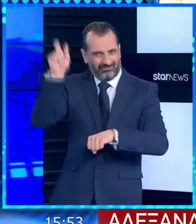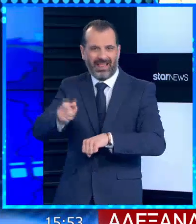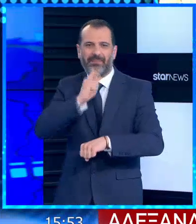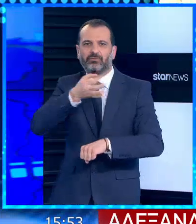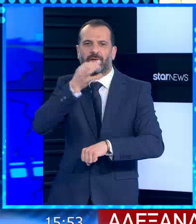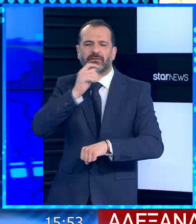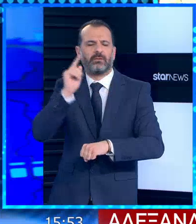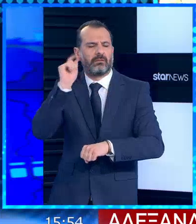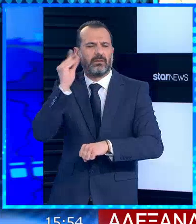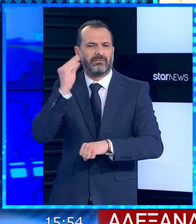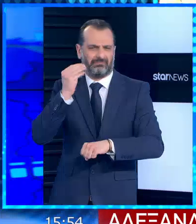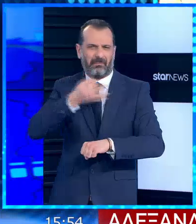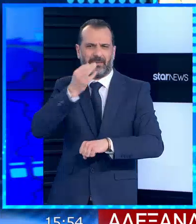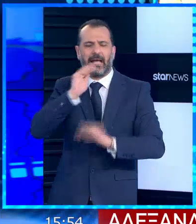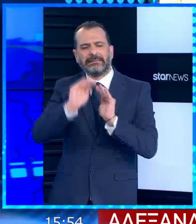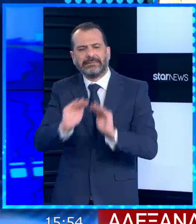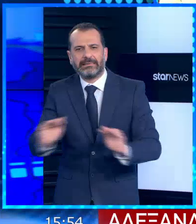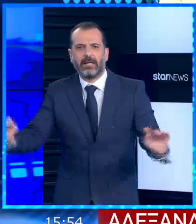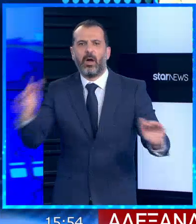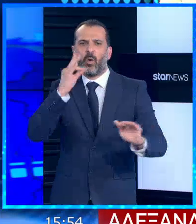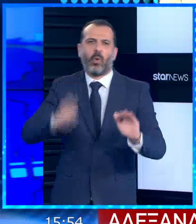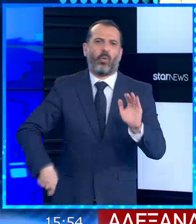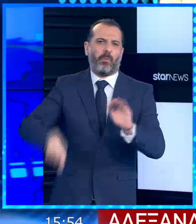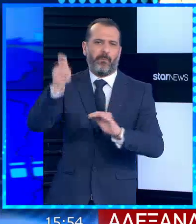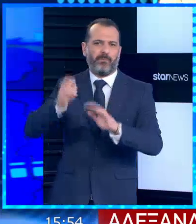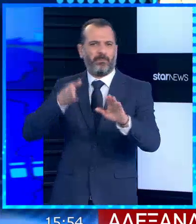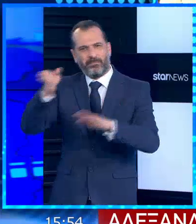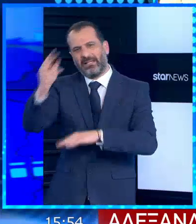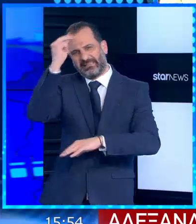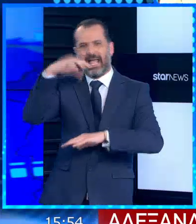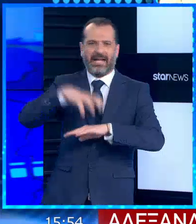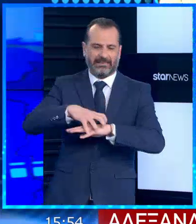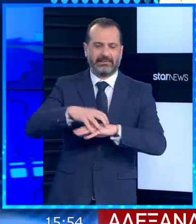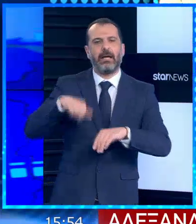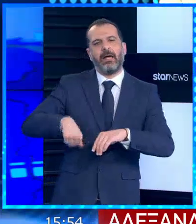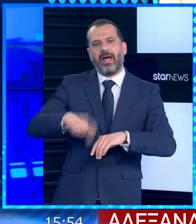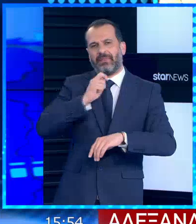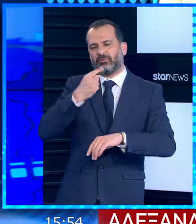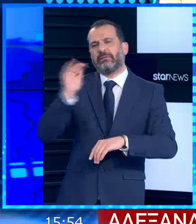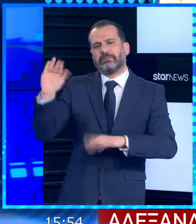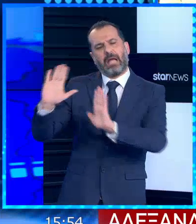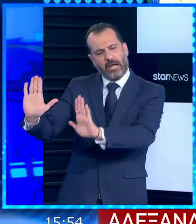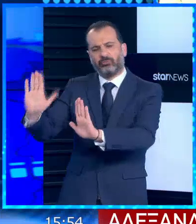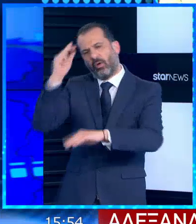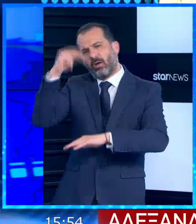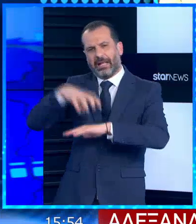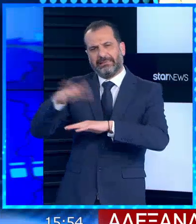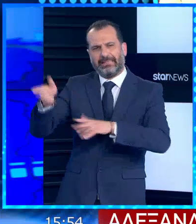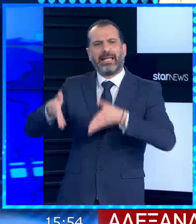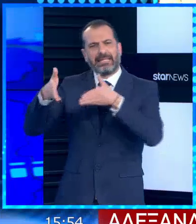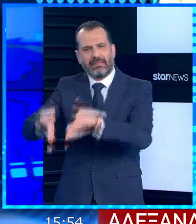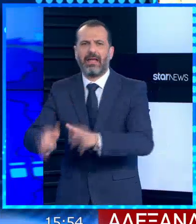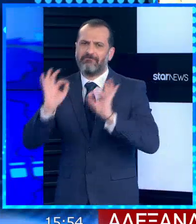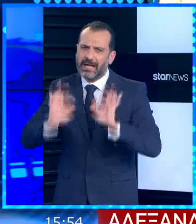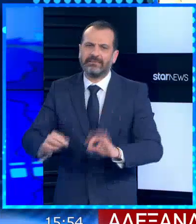η εξόδιος ακολουθία. Θα τους αφήσουμε τους ανθρώπους, Αλέξανδρε, θα αφήσουμε τους ανθρώπους, Αλέξανδρε, να βιώσουν